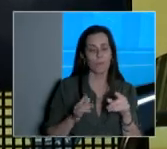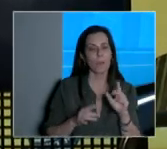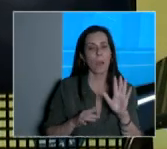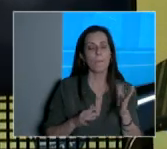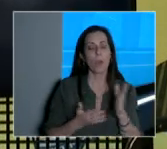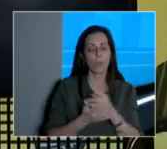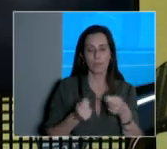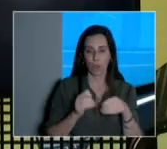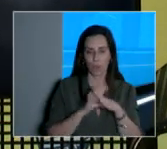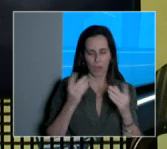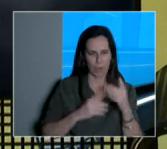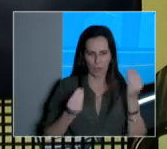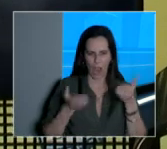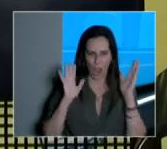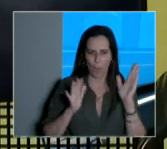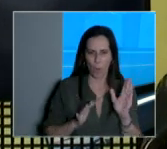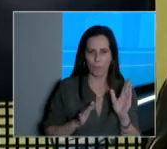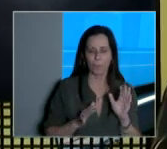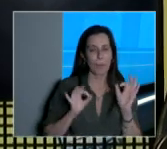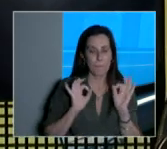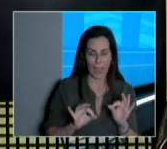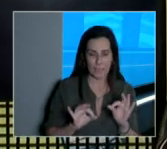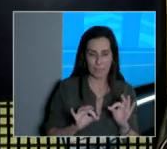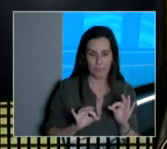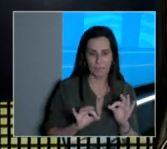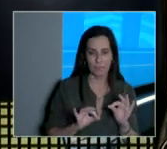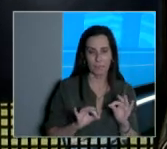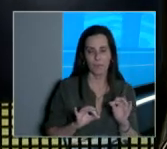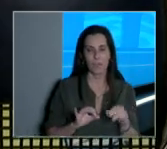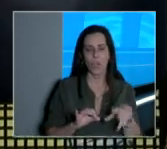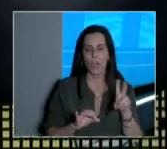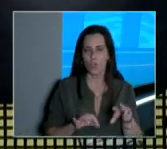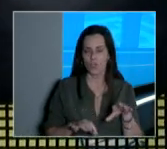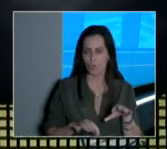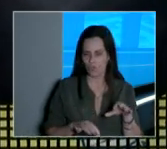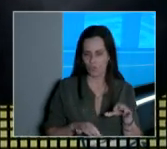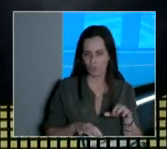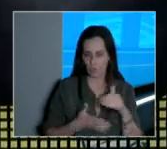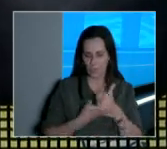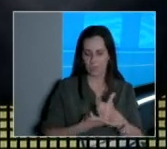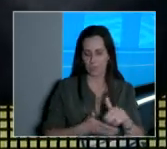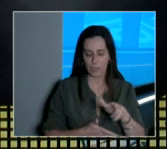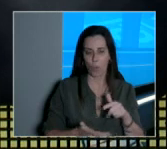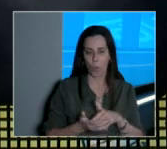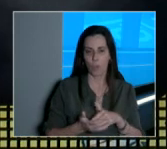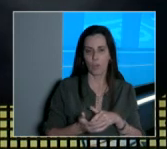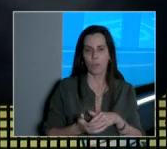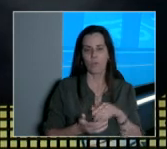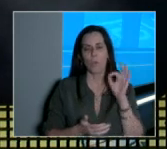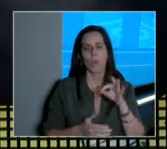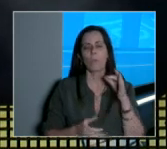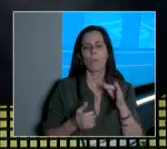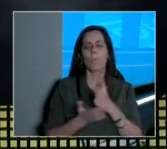מה שקרה כאן, קרה כאן דבר חמור מאוד. בעצם יושבים נבחרי ציבור ומקעקעים את האמינות של